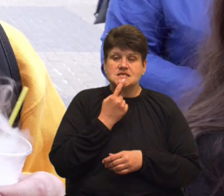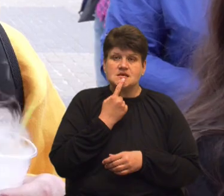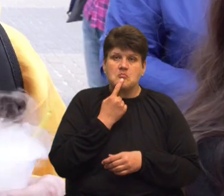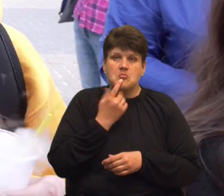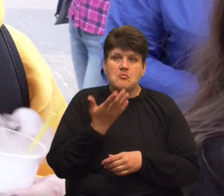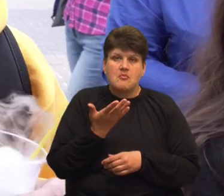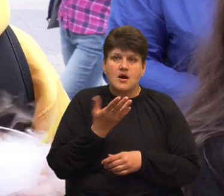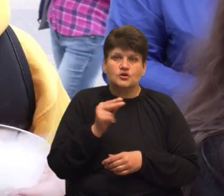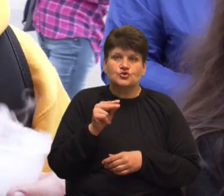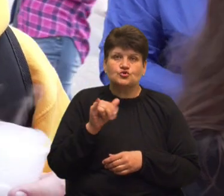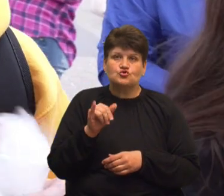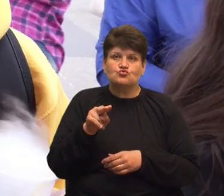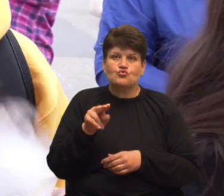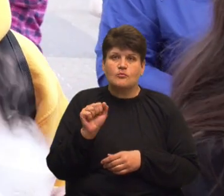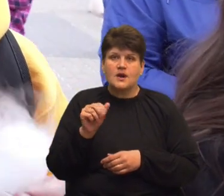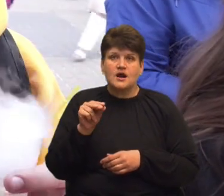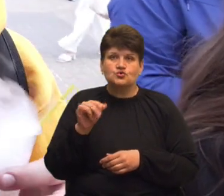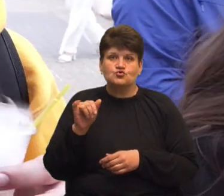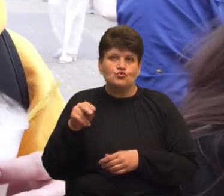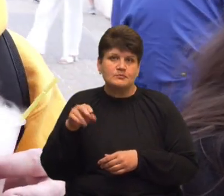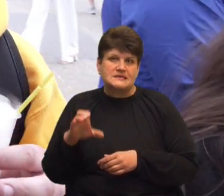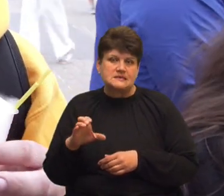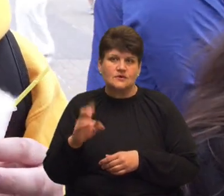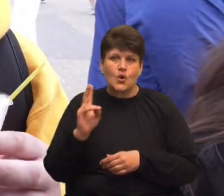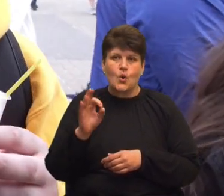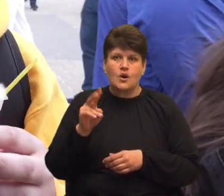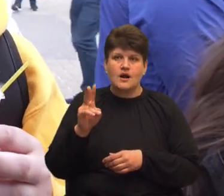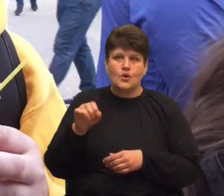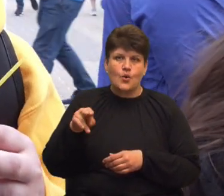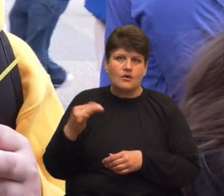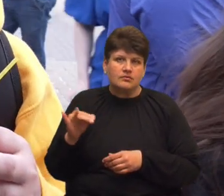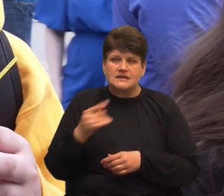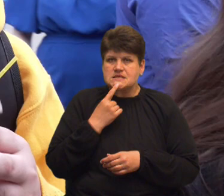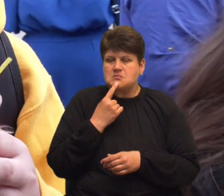чупа-чупса якогось там кока-кольного і смак